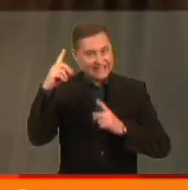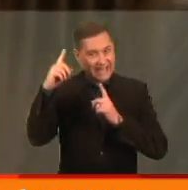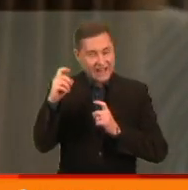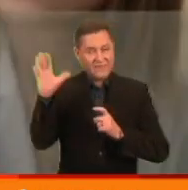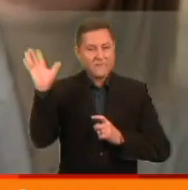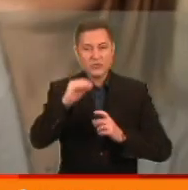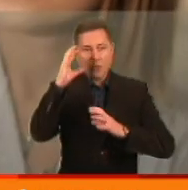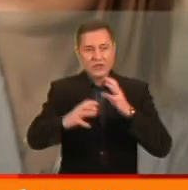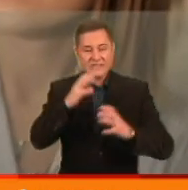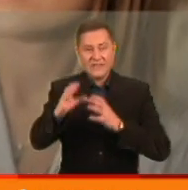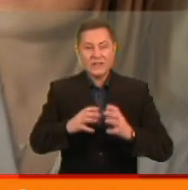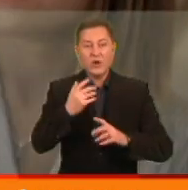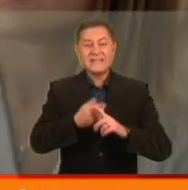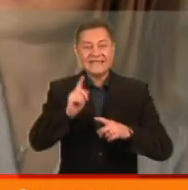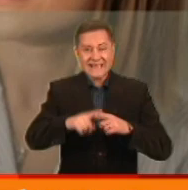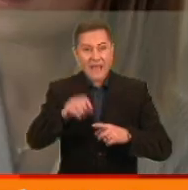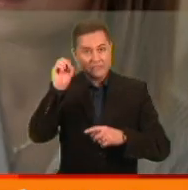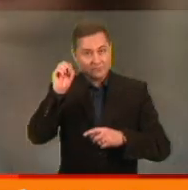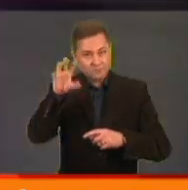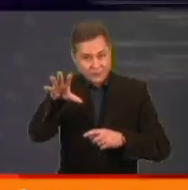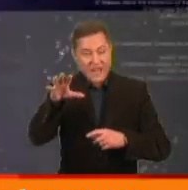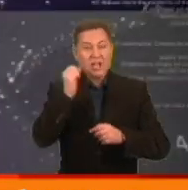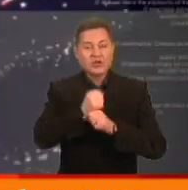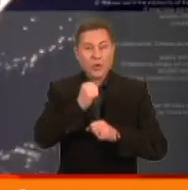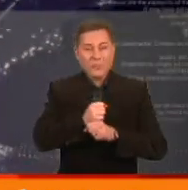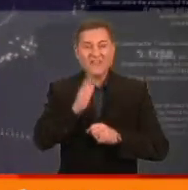Для них це зробив українець Влад Тесленко.